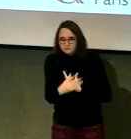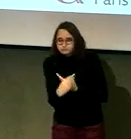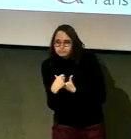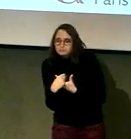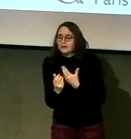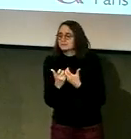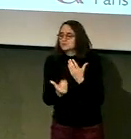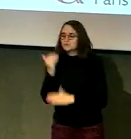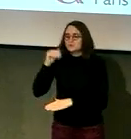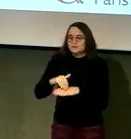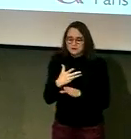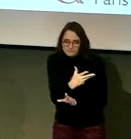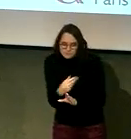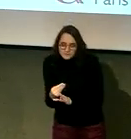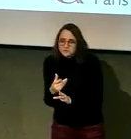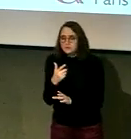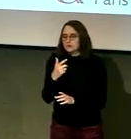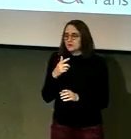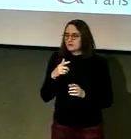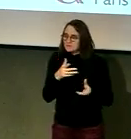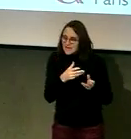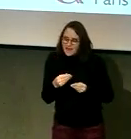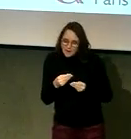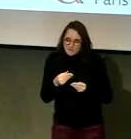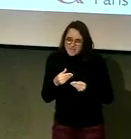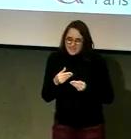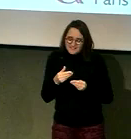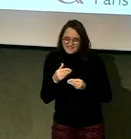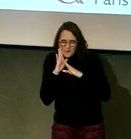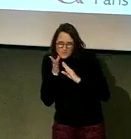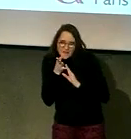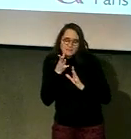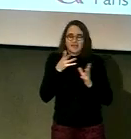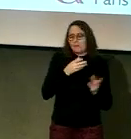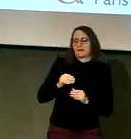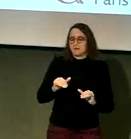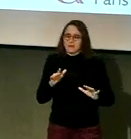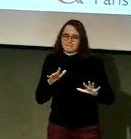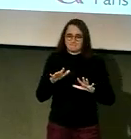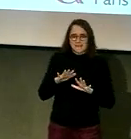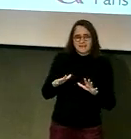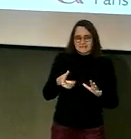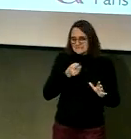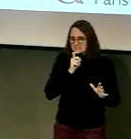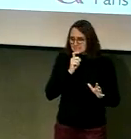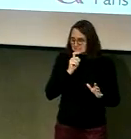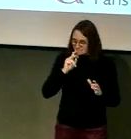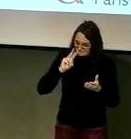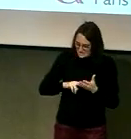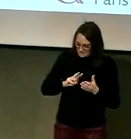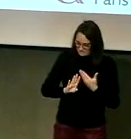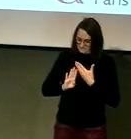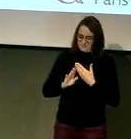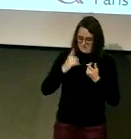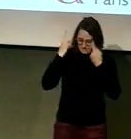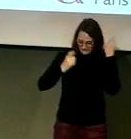moins la journée, donc en fait on va l'accueillir sans l'accueillir, mais donc on a l'impression qu'on n'a pas encore pensé le